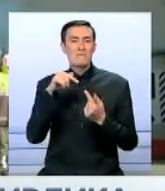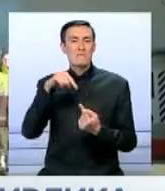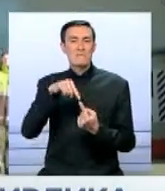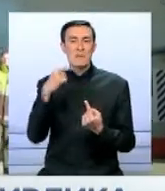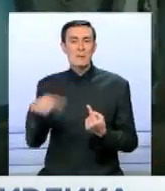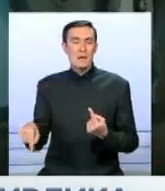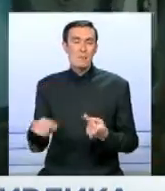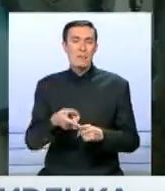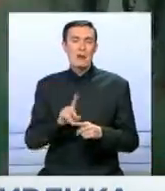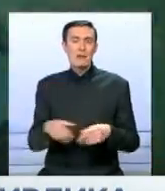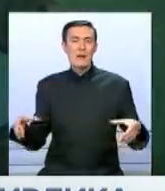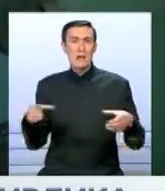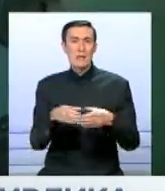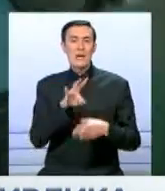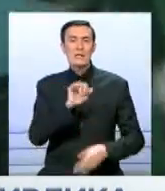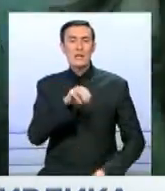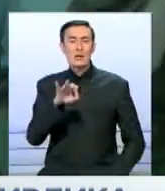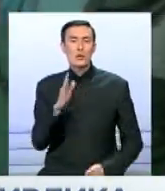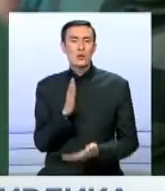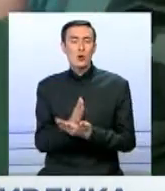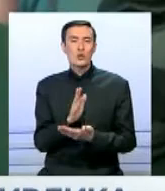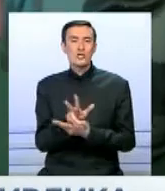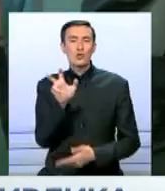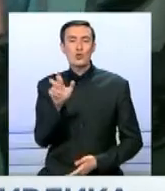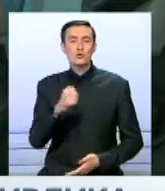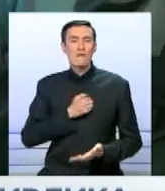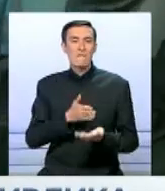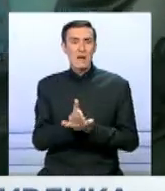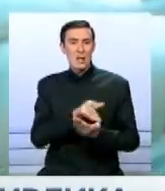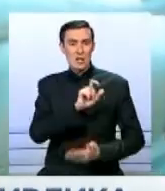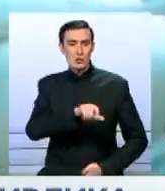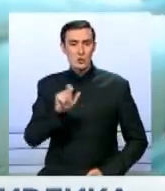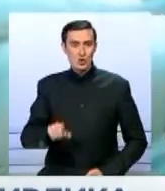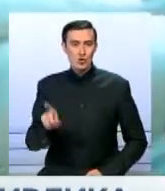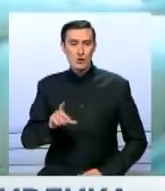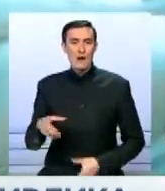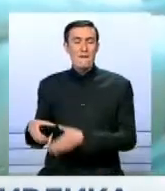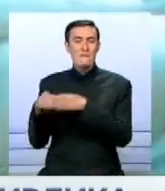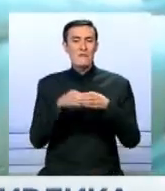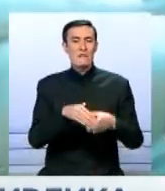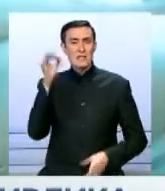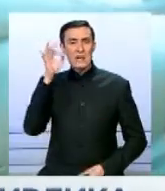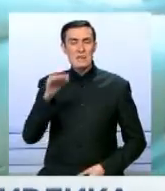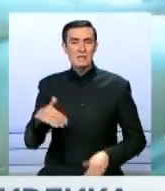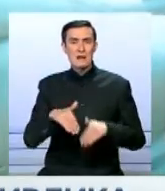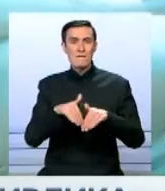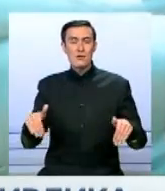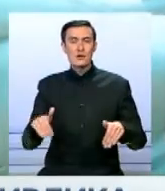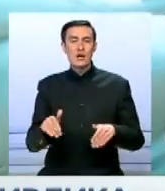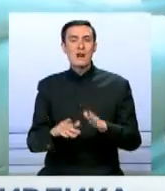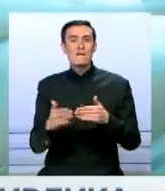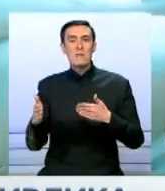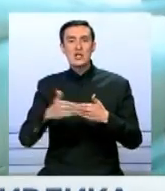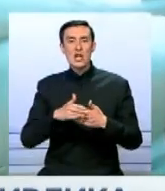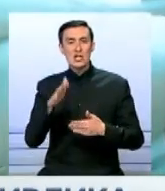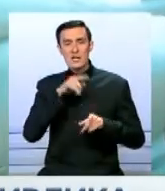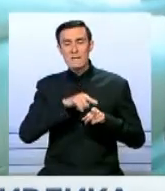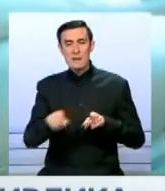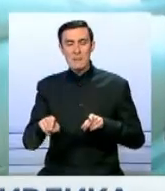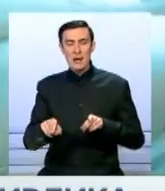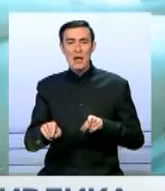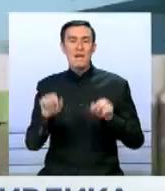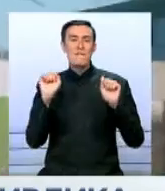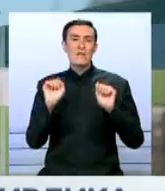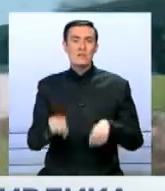на базе НАТО Инджирлик находится около 300 военных. Ожидается, что вывод немецких войск начнется уже в ближайшее время.